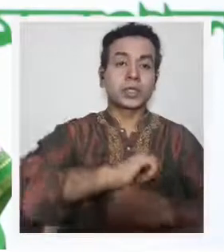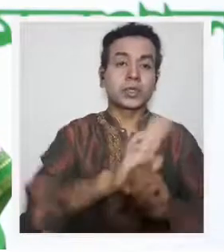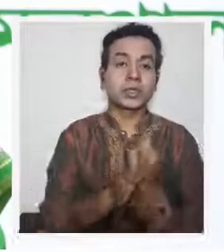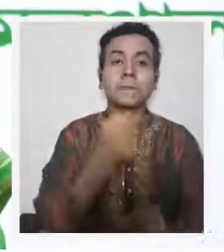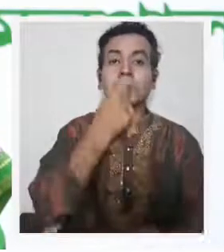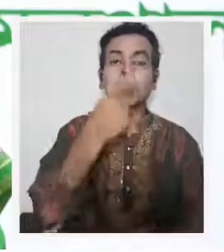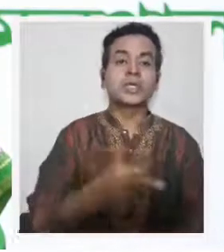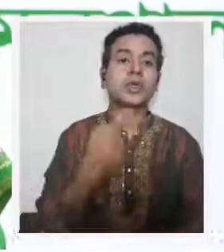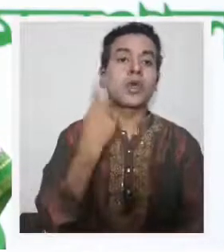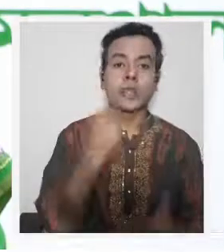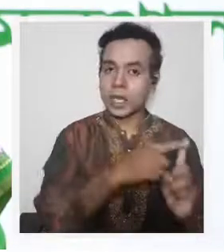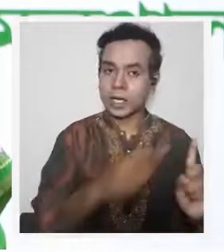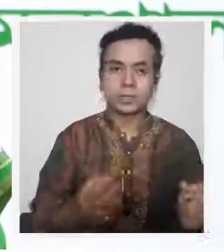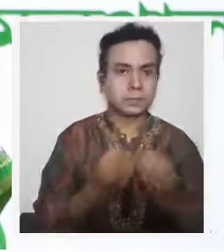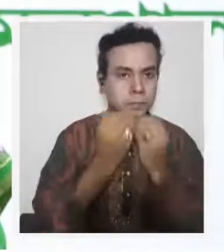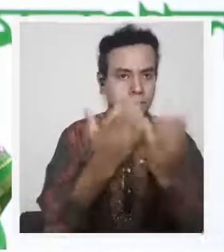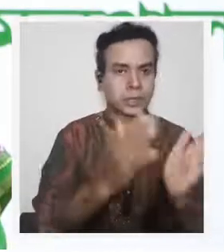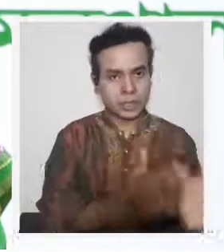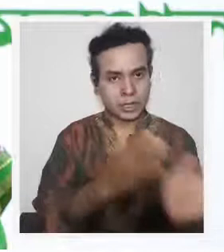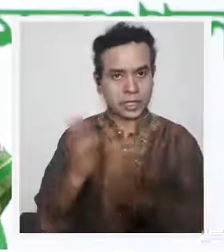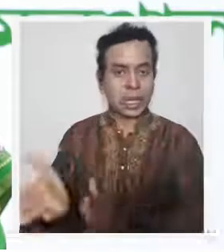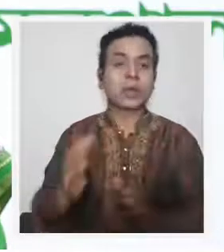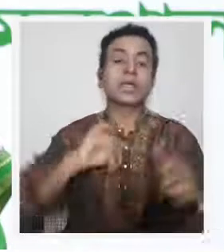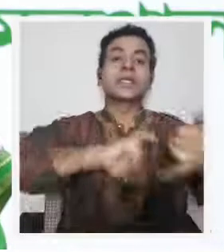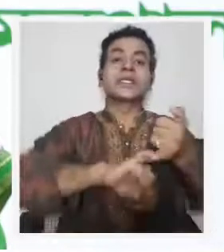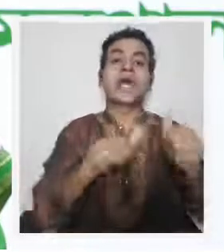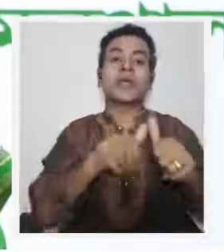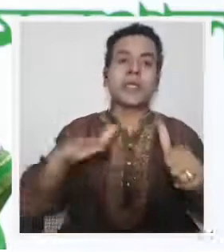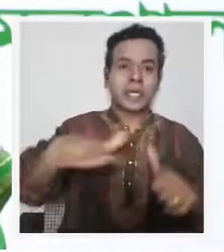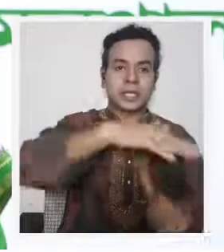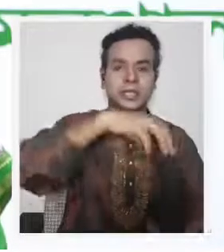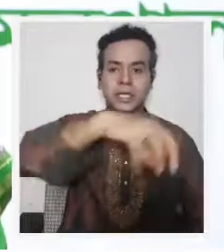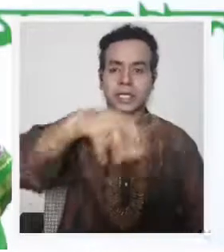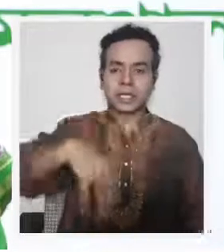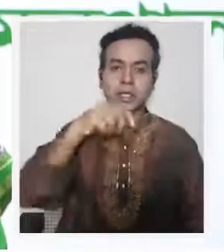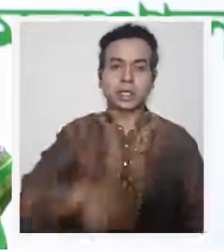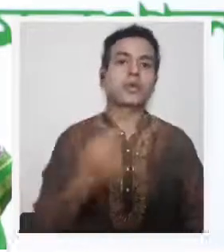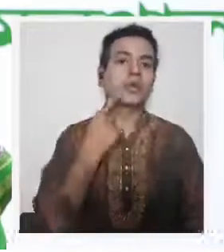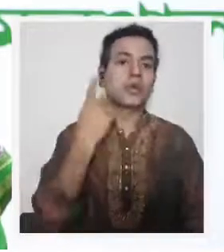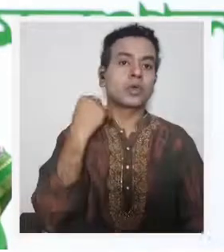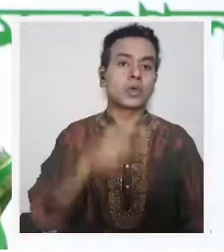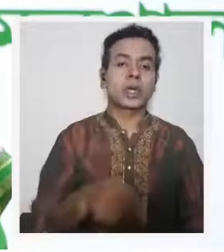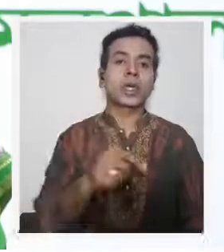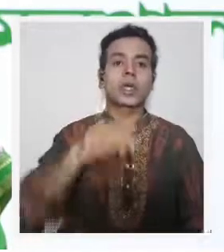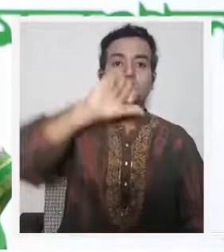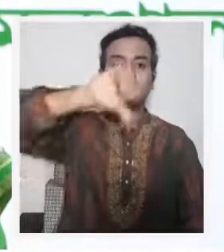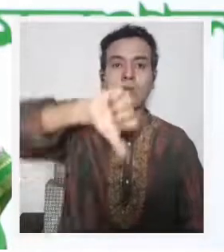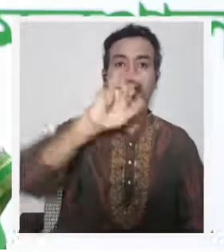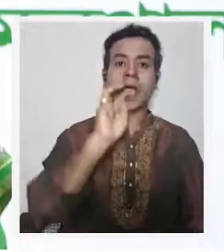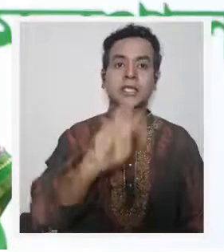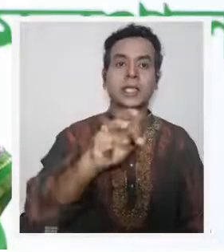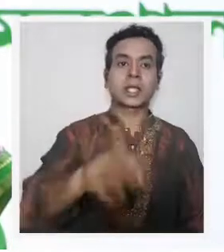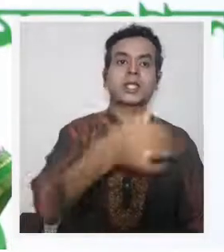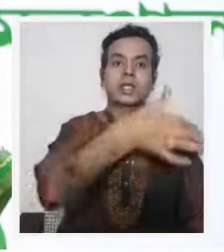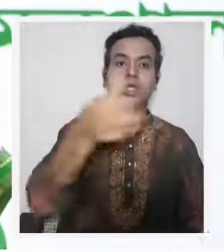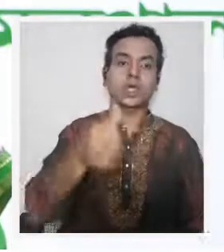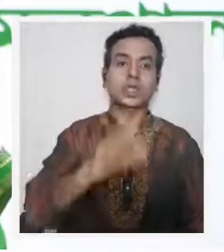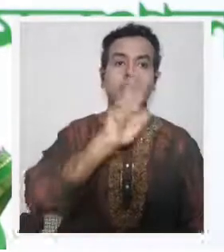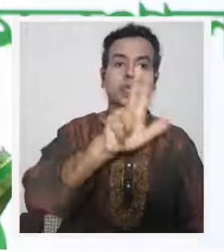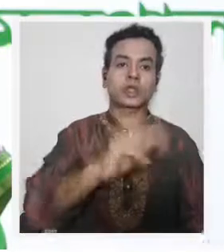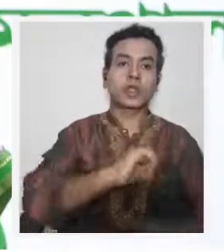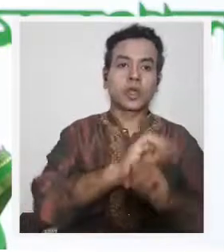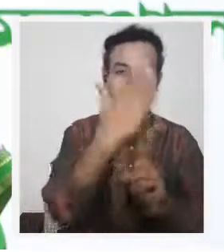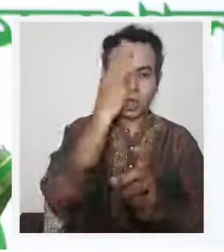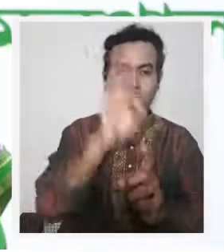6,96,662 জন। এই ছিল বাংলাদেশ বিষয়ক গত 24 ঘন্টার এবং এ পর্যন্ত তথ্য। এবার আমরা যাব দক্ষিণ পূর্ব এশিয়ার